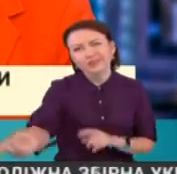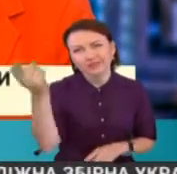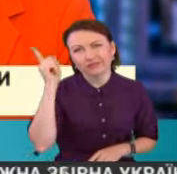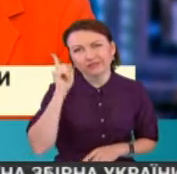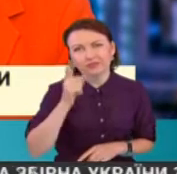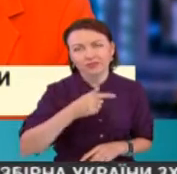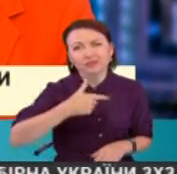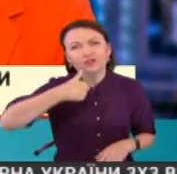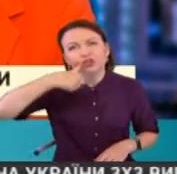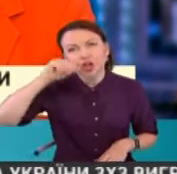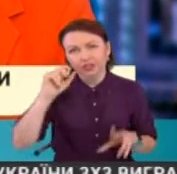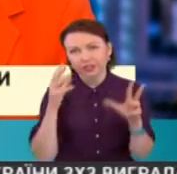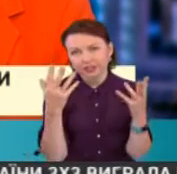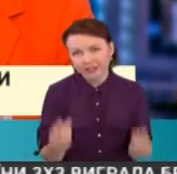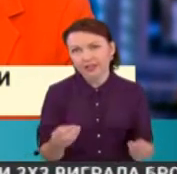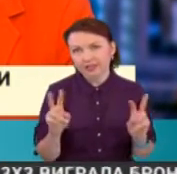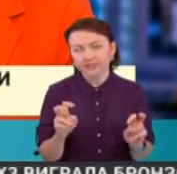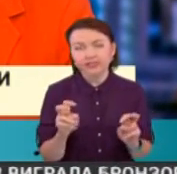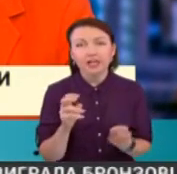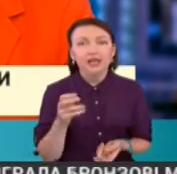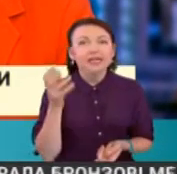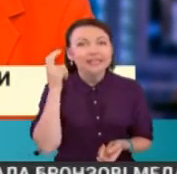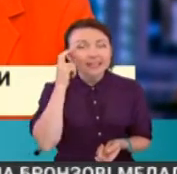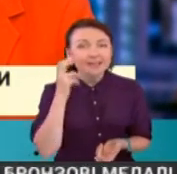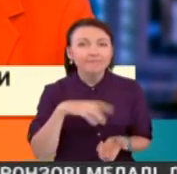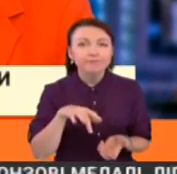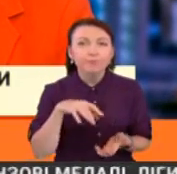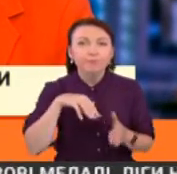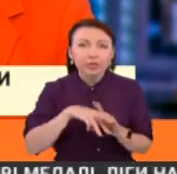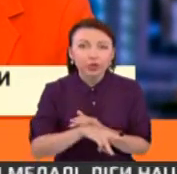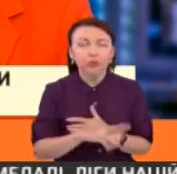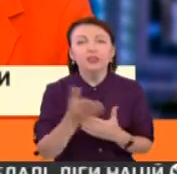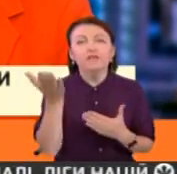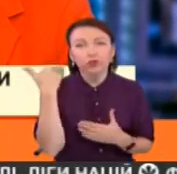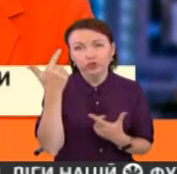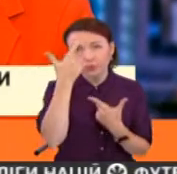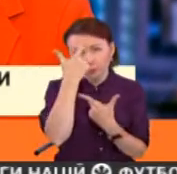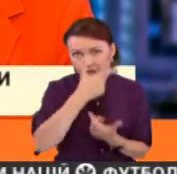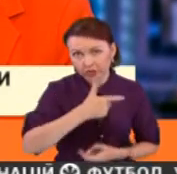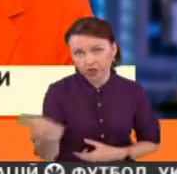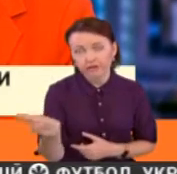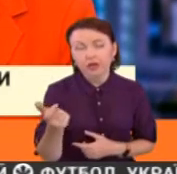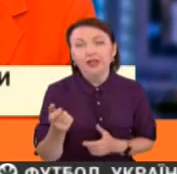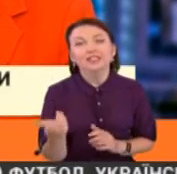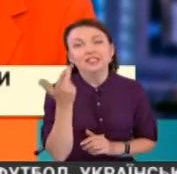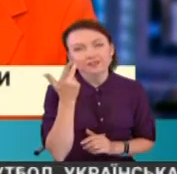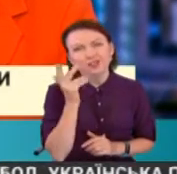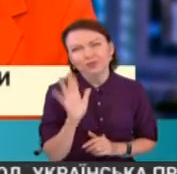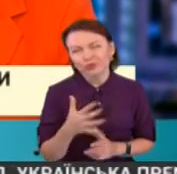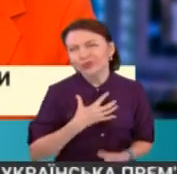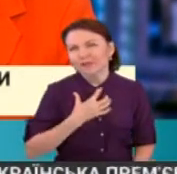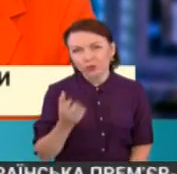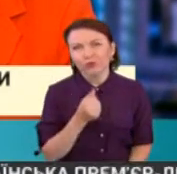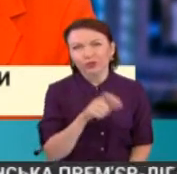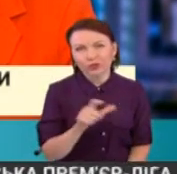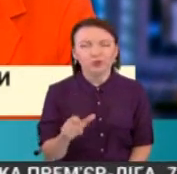вчорашній день. Насправді, Київметрополітен давно про це попереджав. Зрозуміло, що завжди будуть